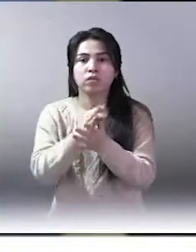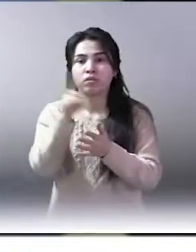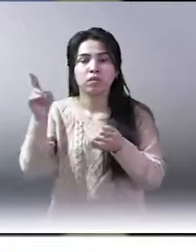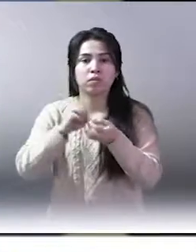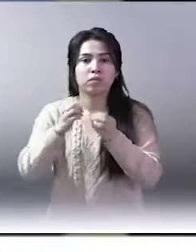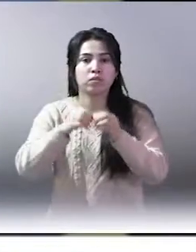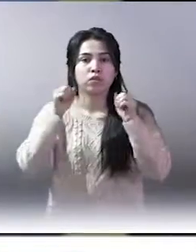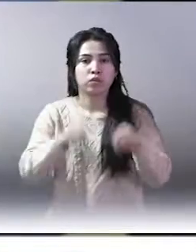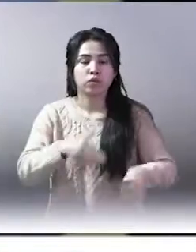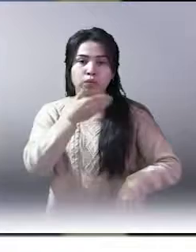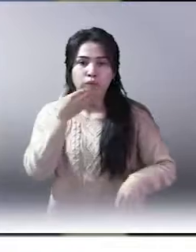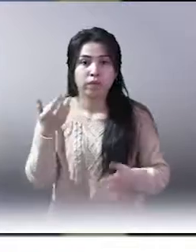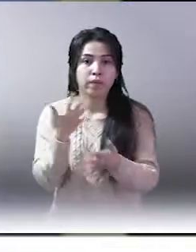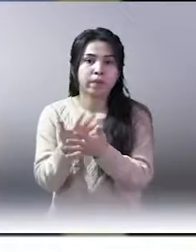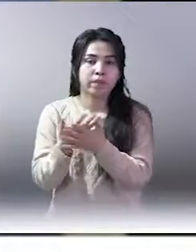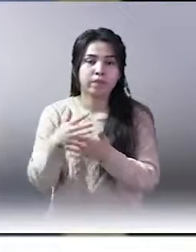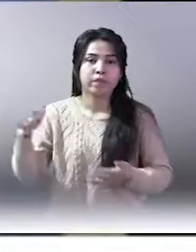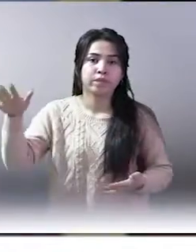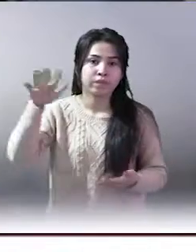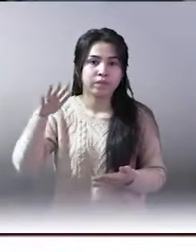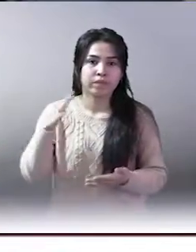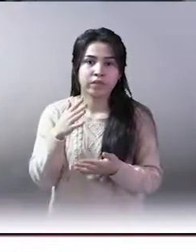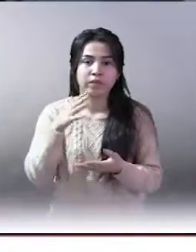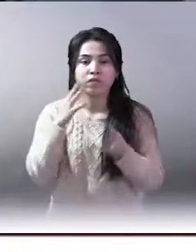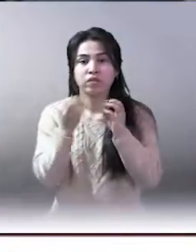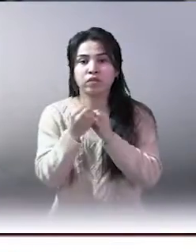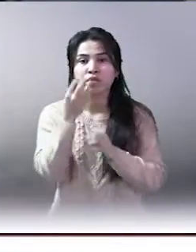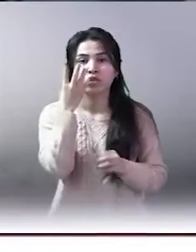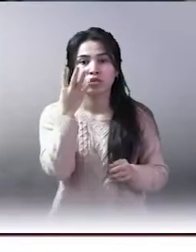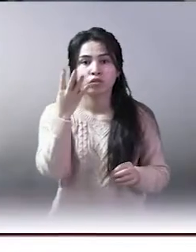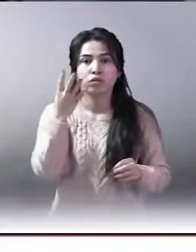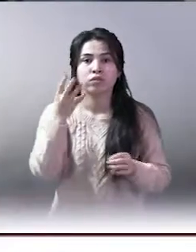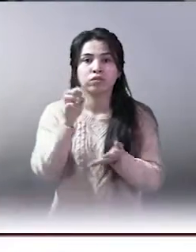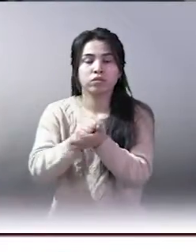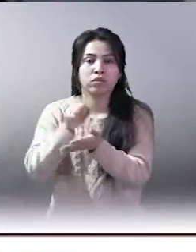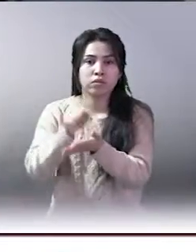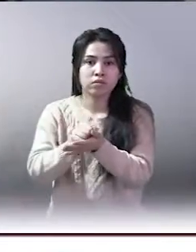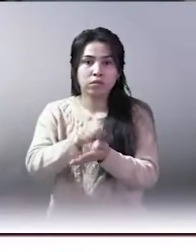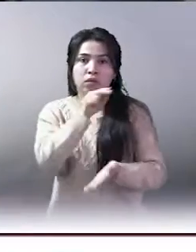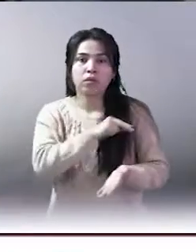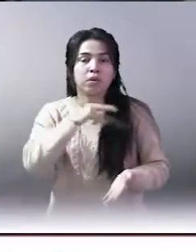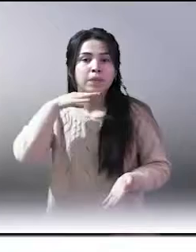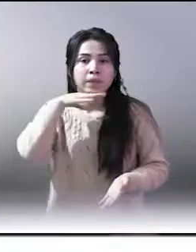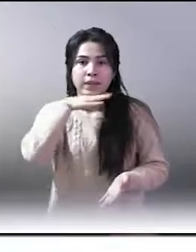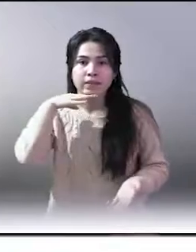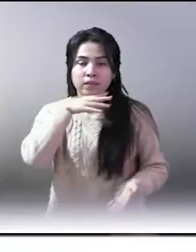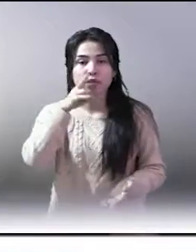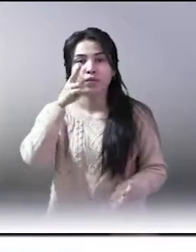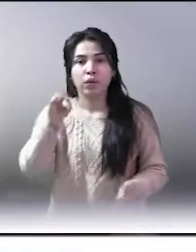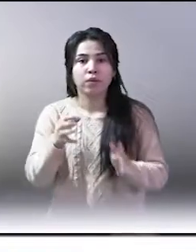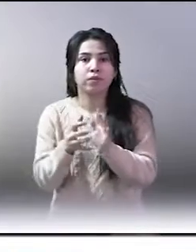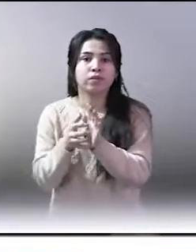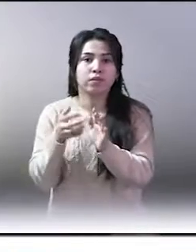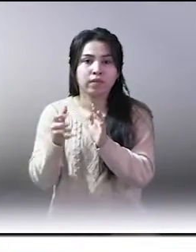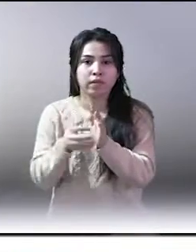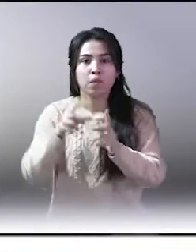нерешенные проблемы. К примеру, в этом регионе действует всего 4 сельхозкооператива, работающих в мясном направлении, но